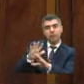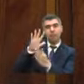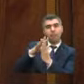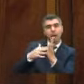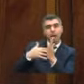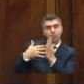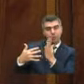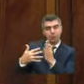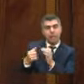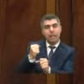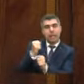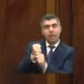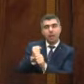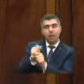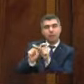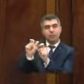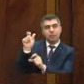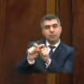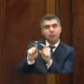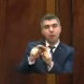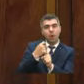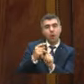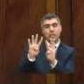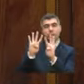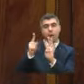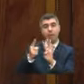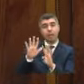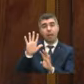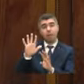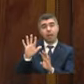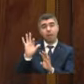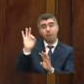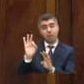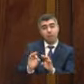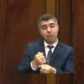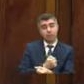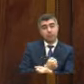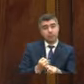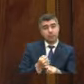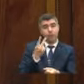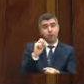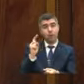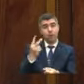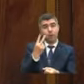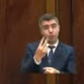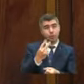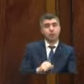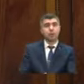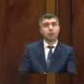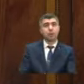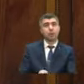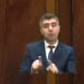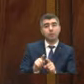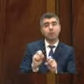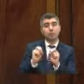الشغل، وإذا كان هدف الحكومة هو بلوغ 8.5% كمعدل للبطالة في أفق 2021، فالحمد لله هذا الهدف قد